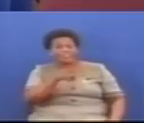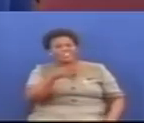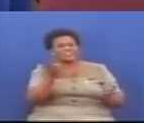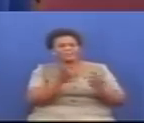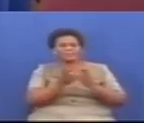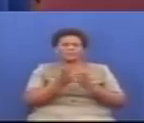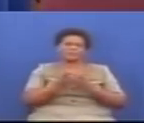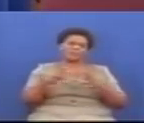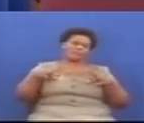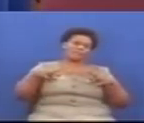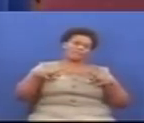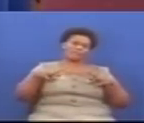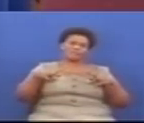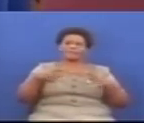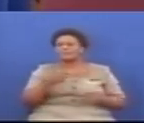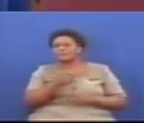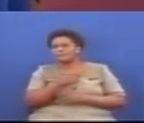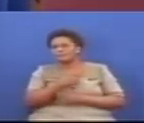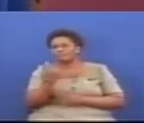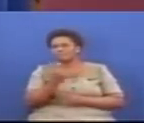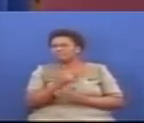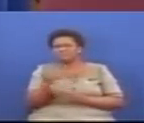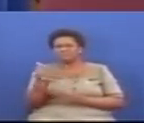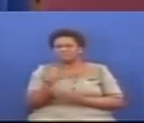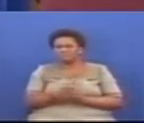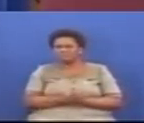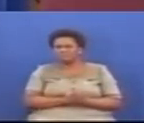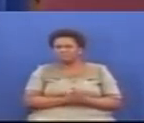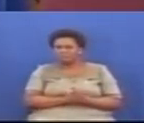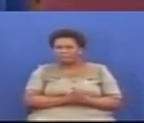kubwa, na